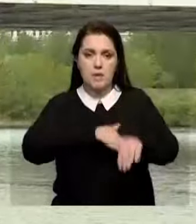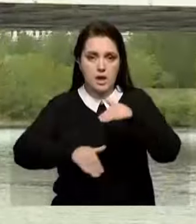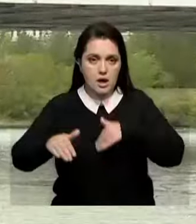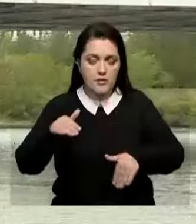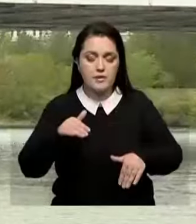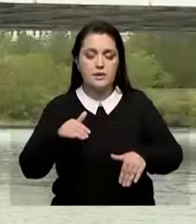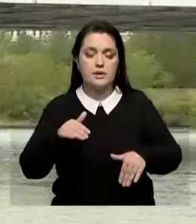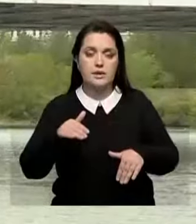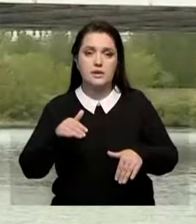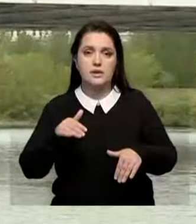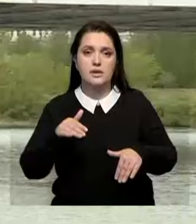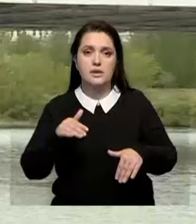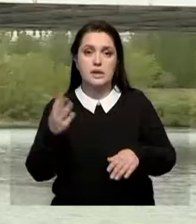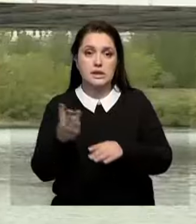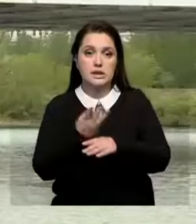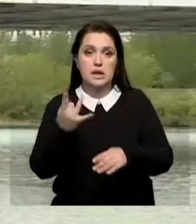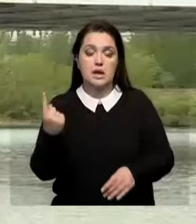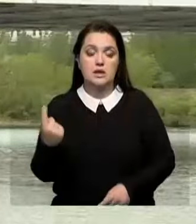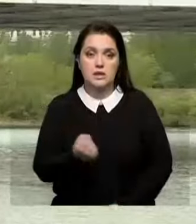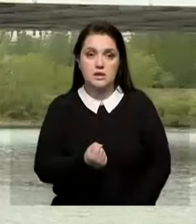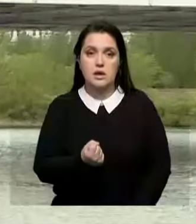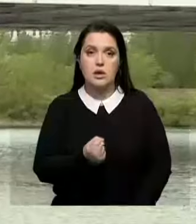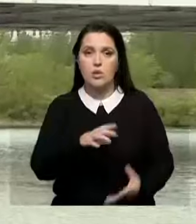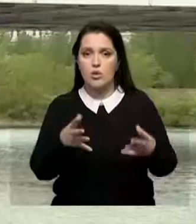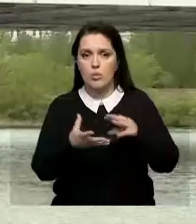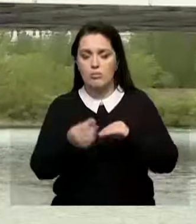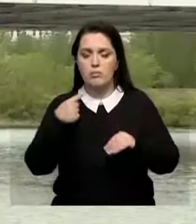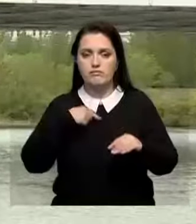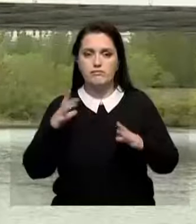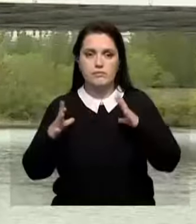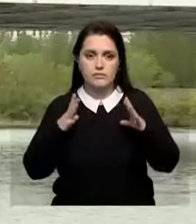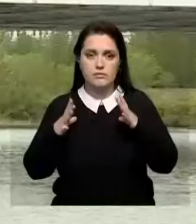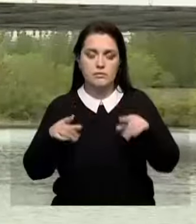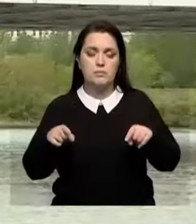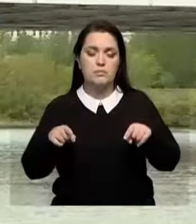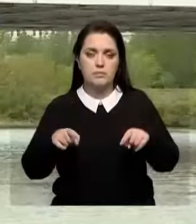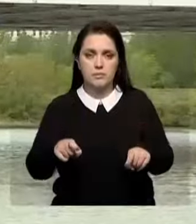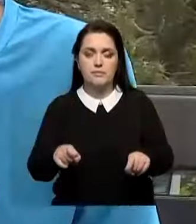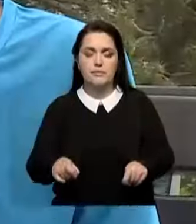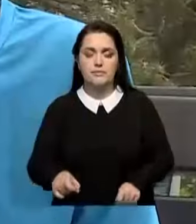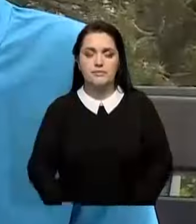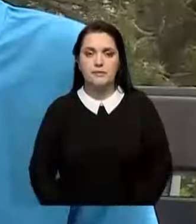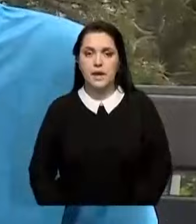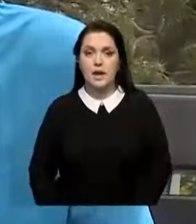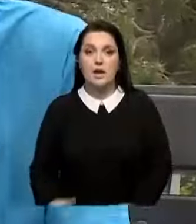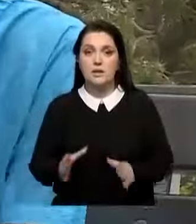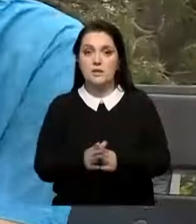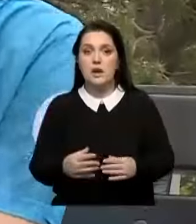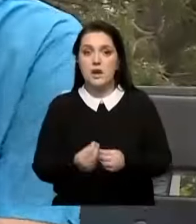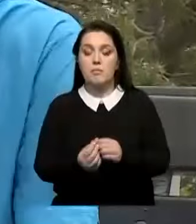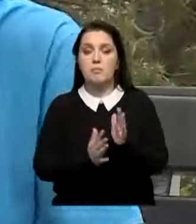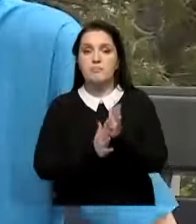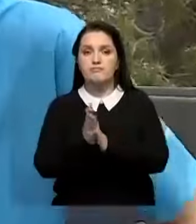нас ри три раза в неделю общая физическая подготовка Ну и бег соответственно лёгкая атлетика о том что в семье подрастает